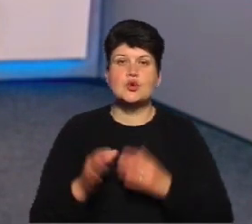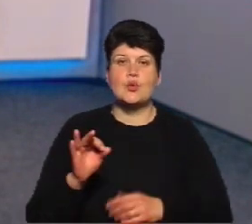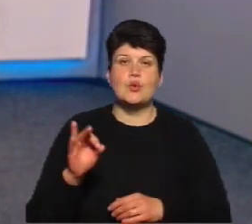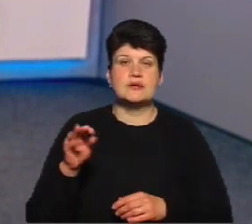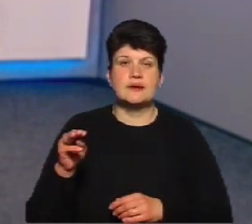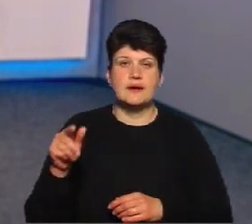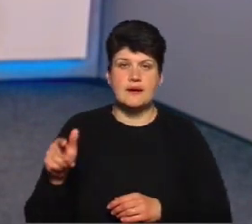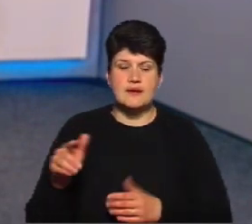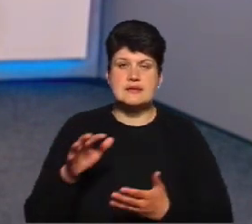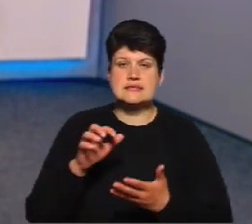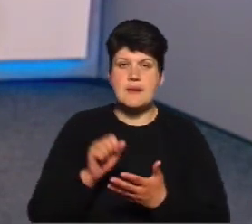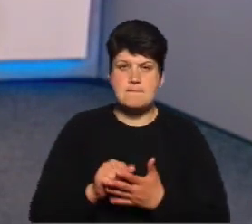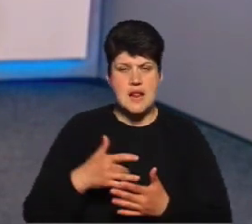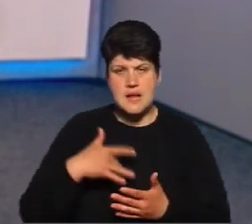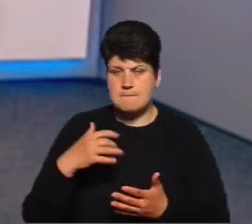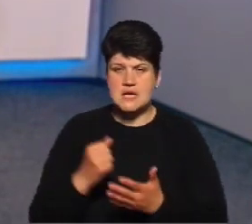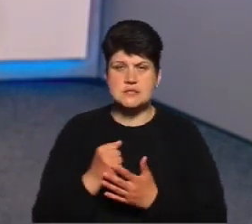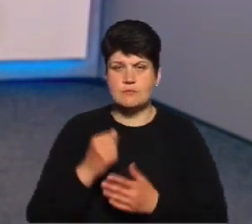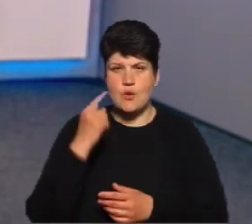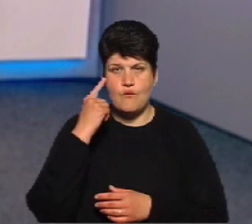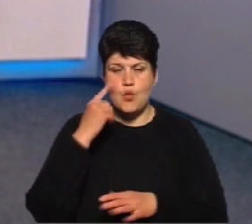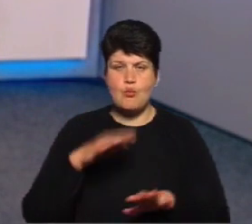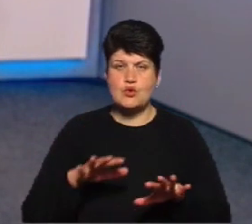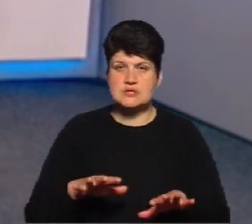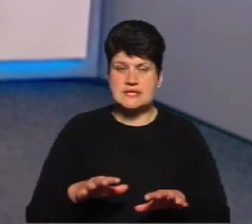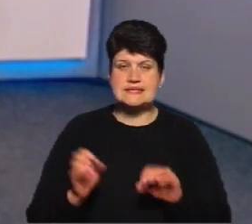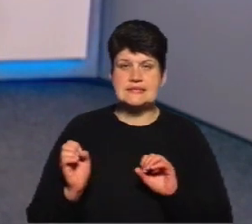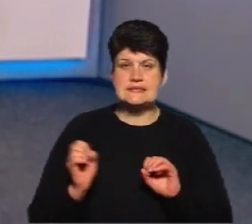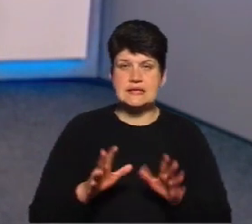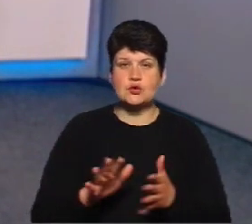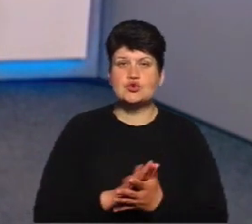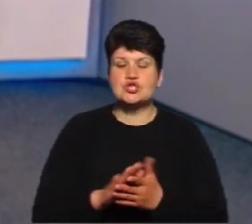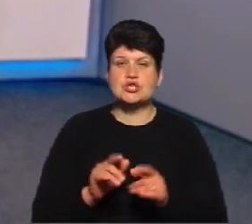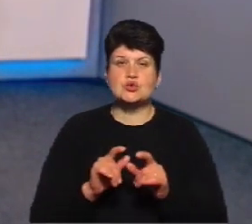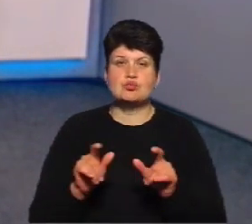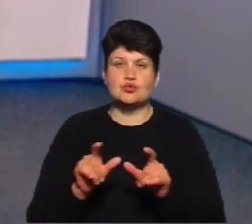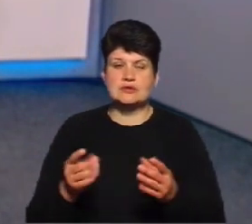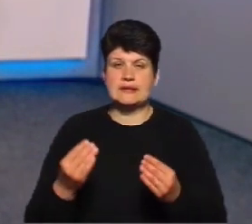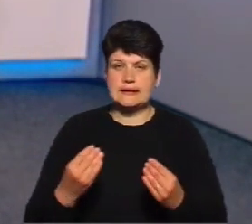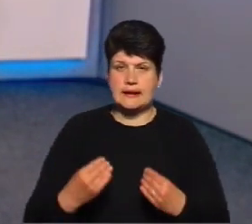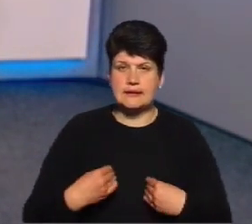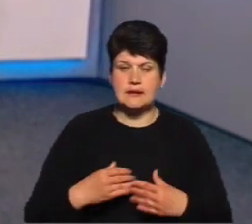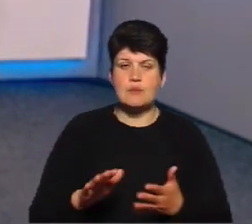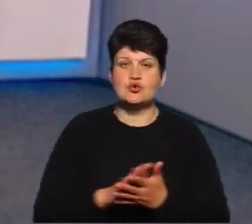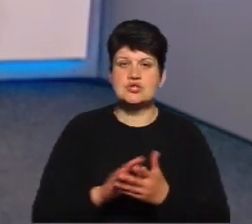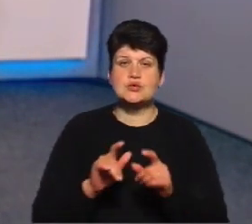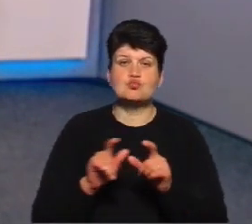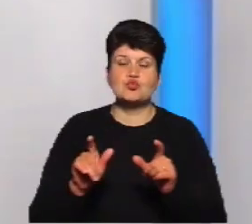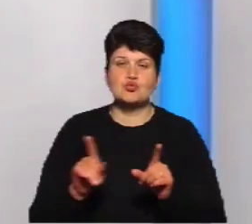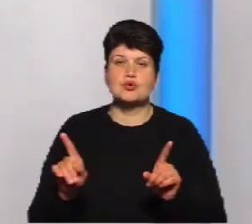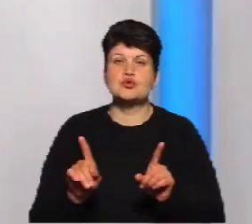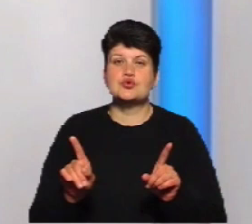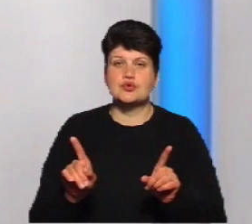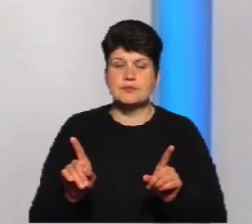займали принципову позицію, здаєте очисні споруди, дайте нам такі очисні споруди, щоб